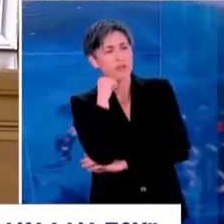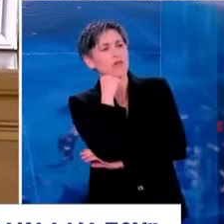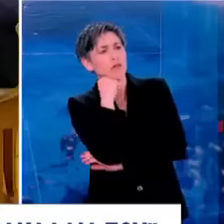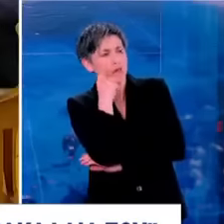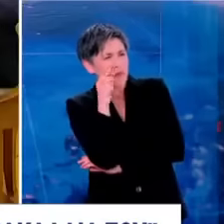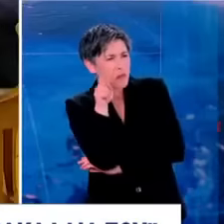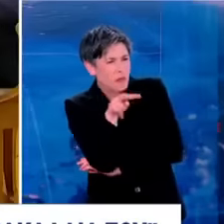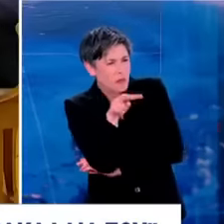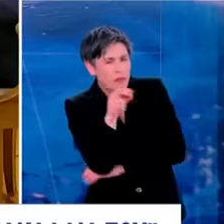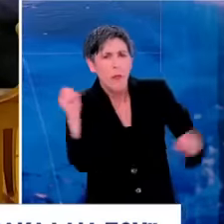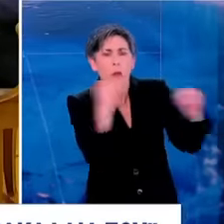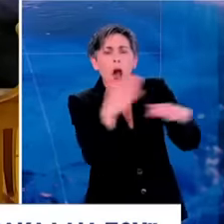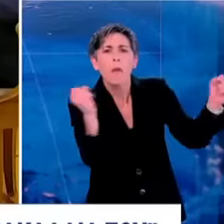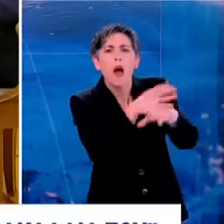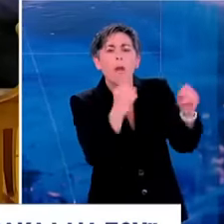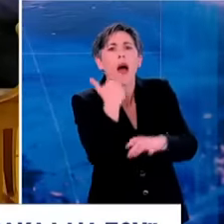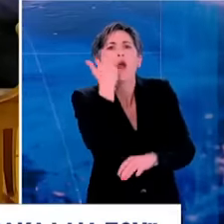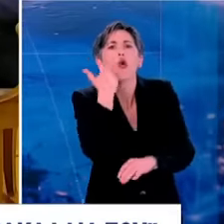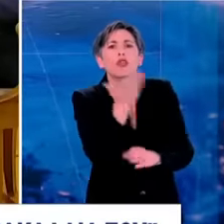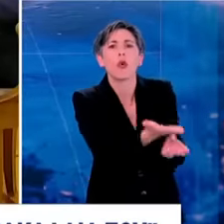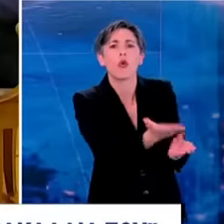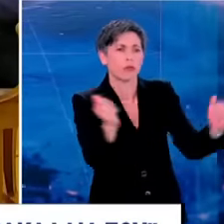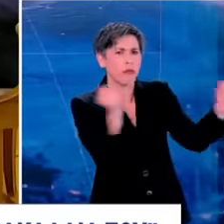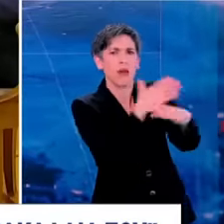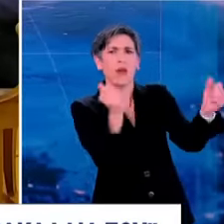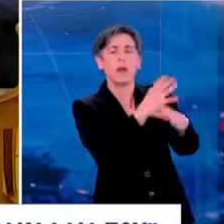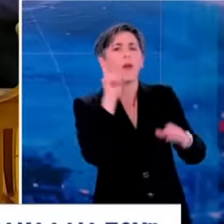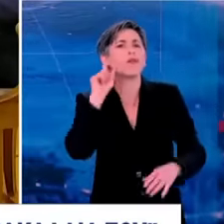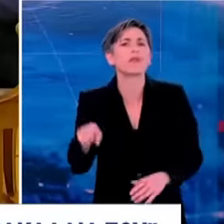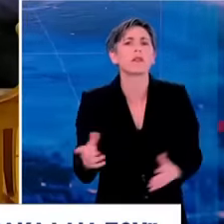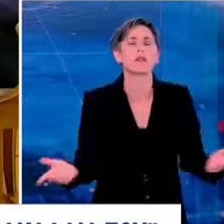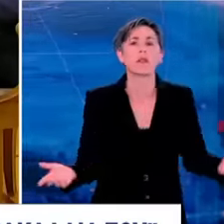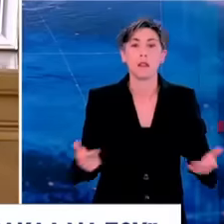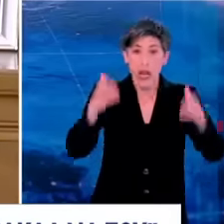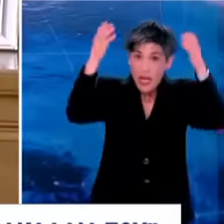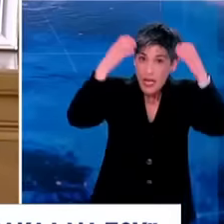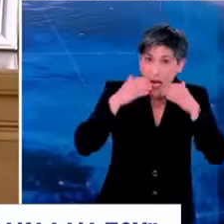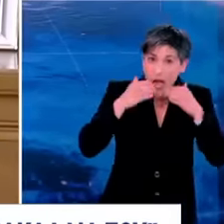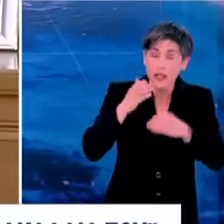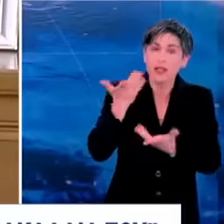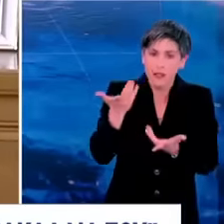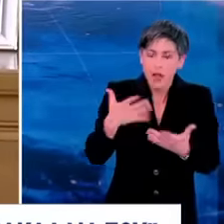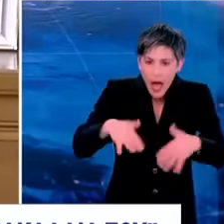με κόκκινο. Αρχίζει και αλλάζει αυτό. Ακούω πολύ γκρίνια γιατί ρίχνουμε πρόστιμα για τα κράνη. Μα δεν πρέπει να.